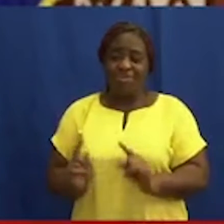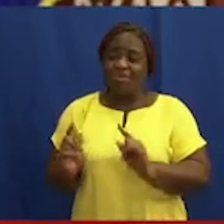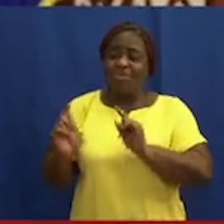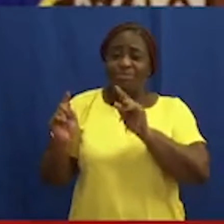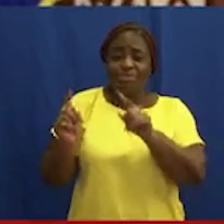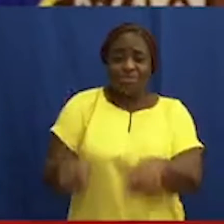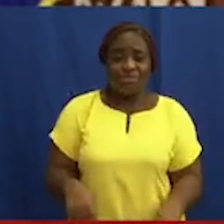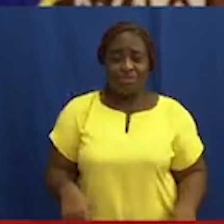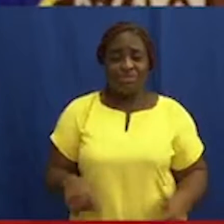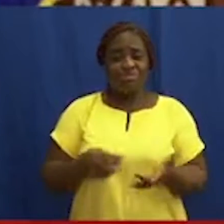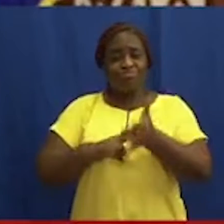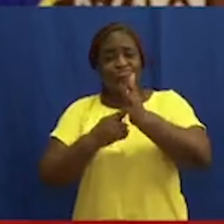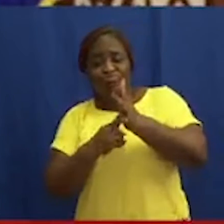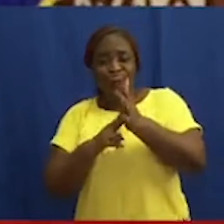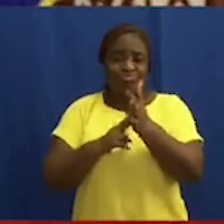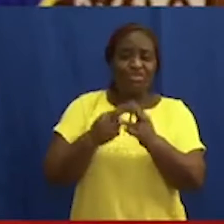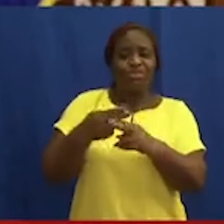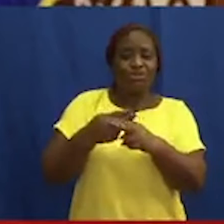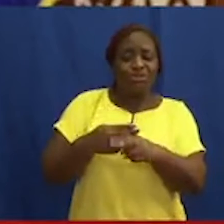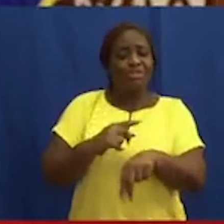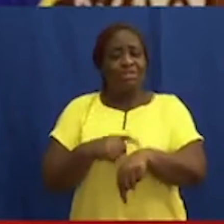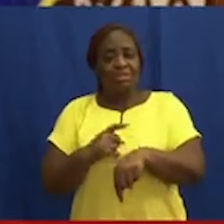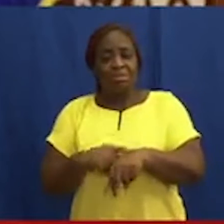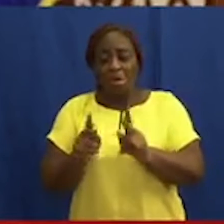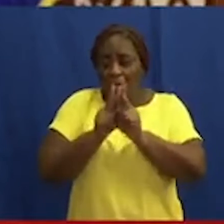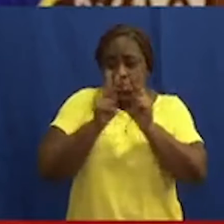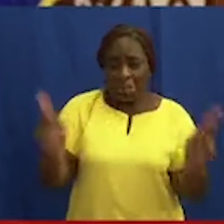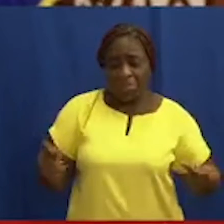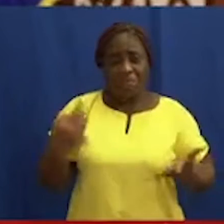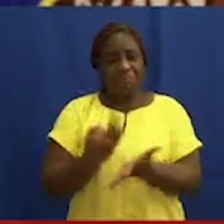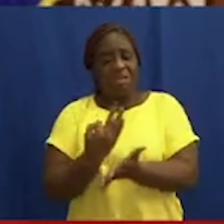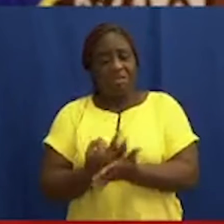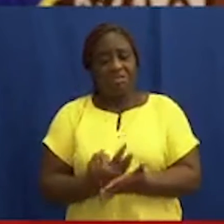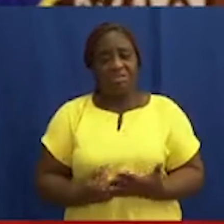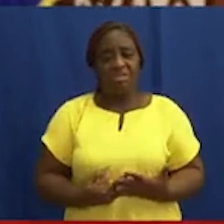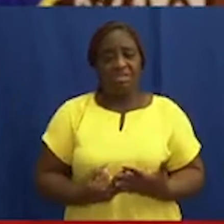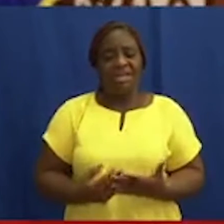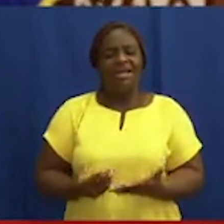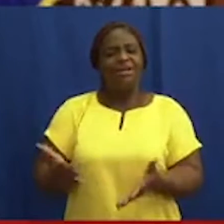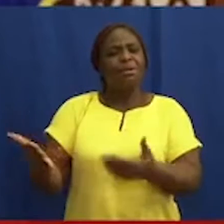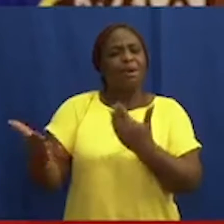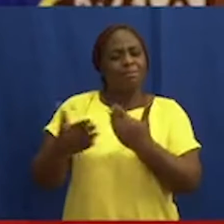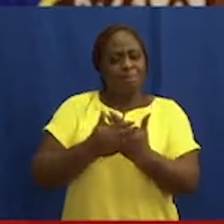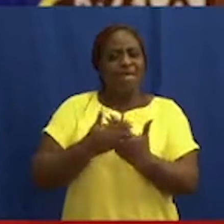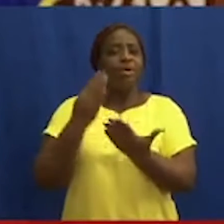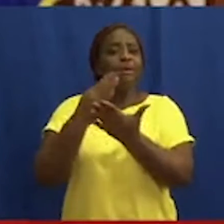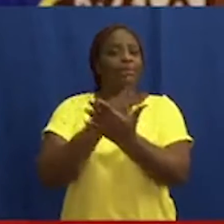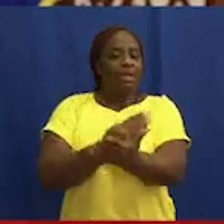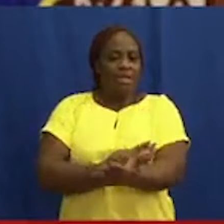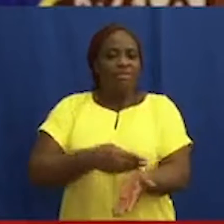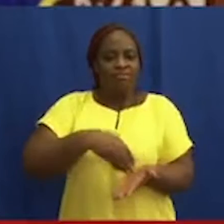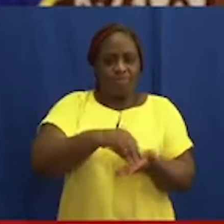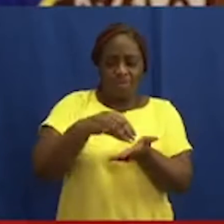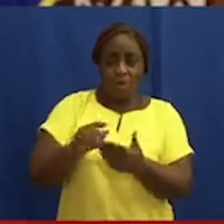mu. Na san za mu iya cimma wannan buri da muke da shi saboda matakai kuma da muka sa gaba za